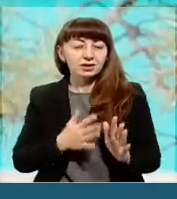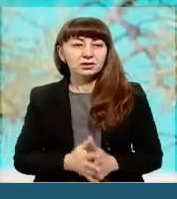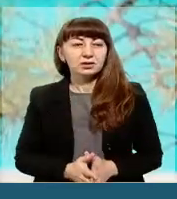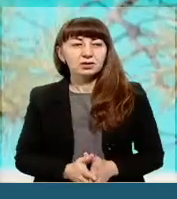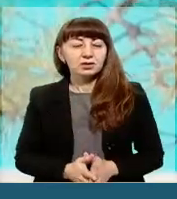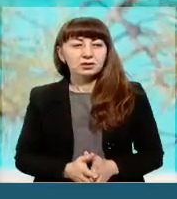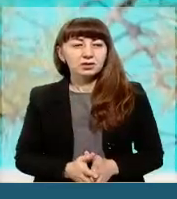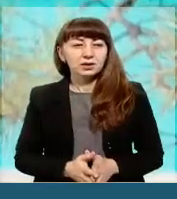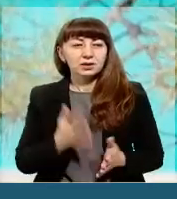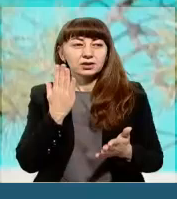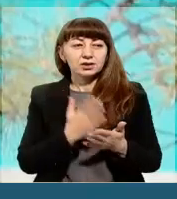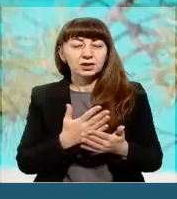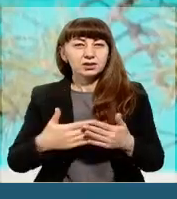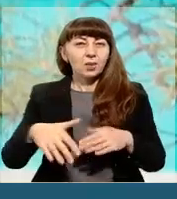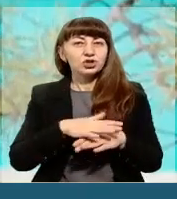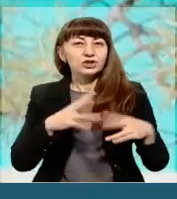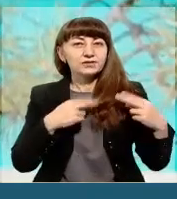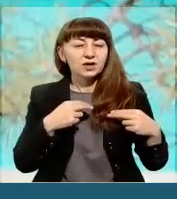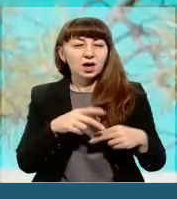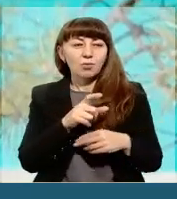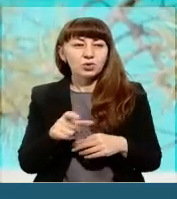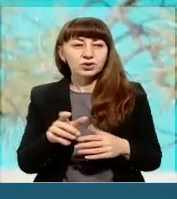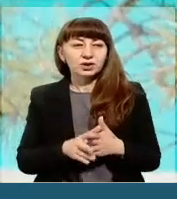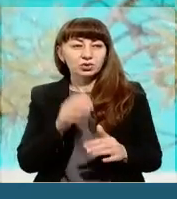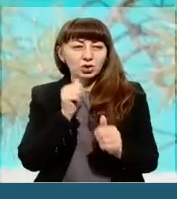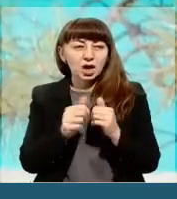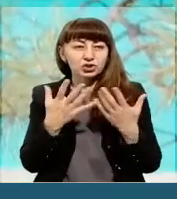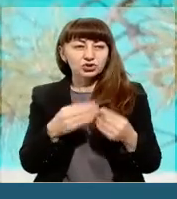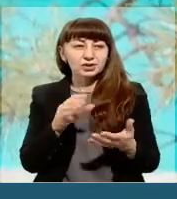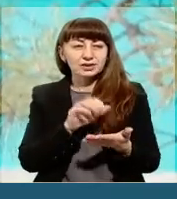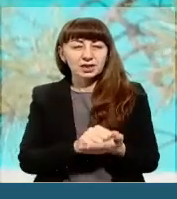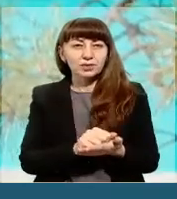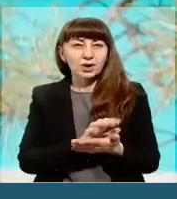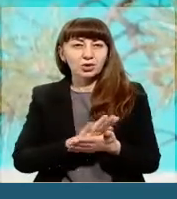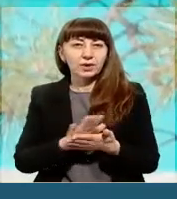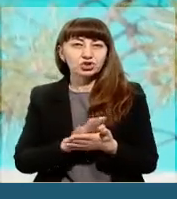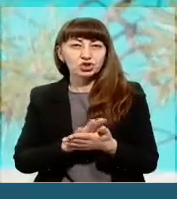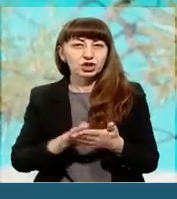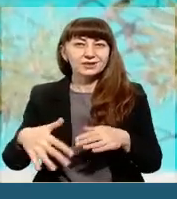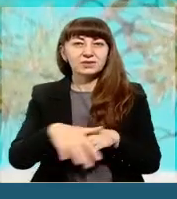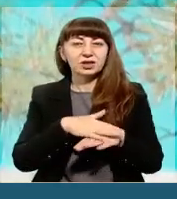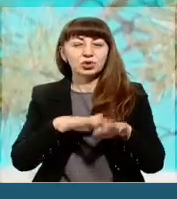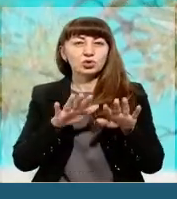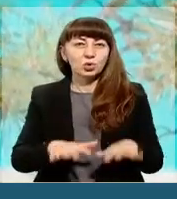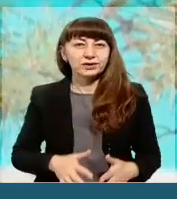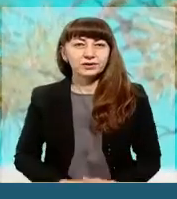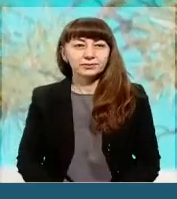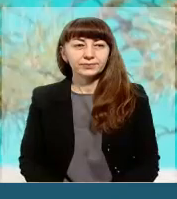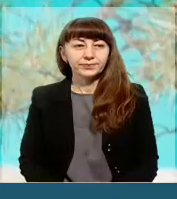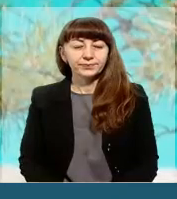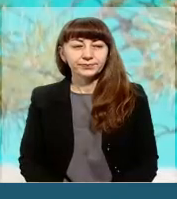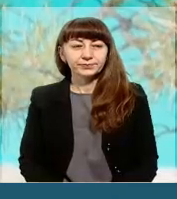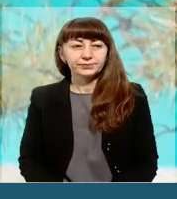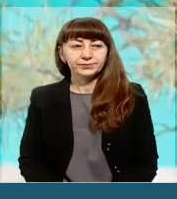есть общественные работники, которые ежедневно занимаются именно благоустройством территории